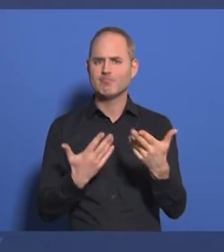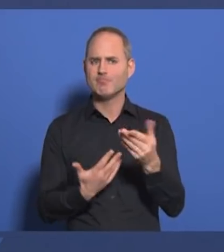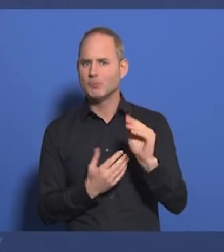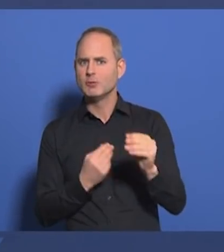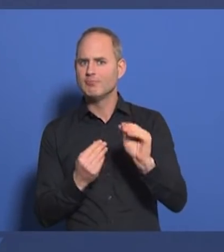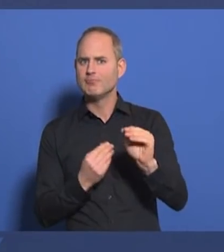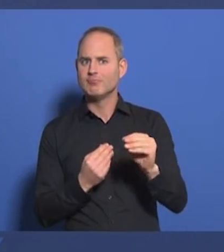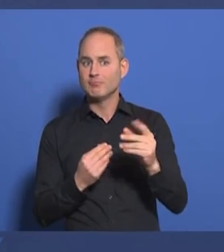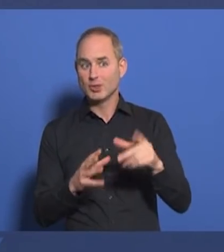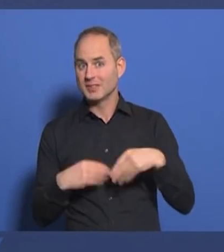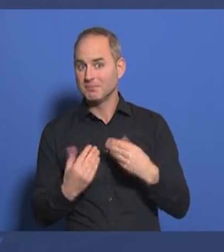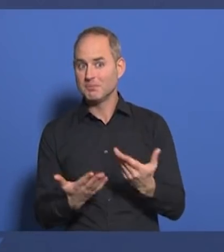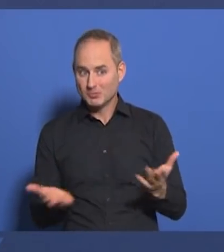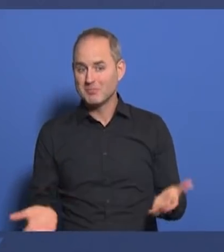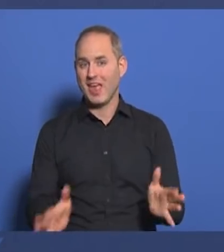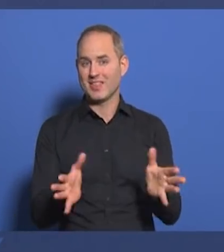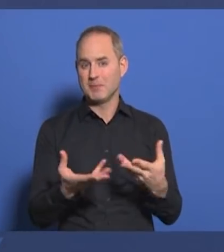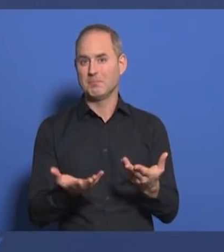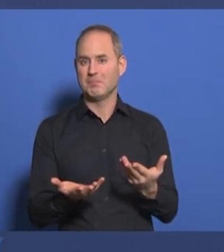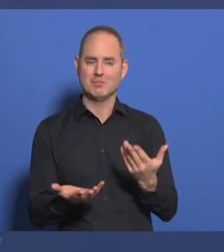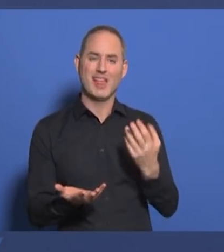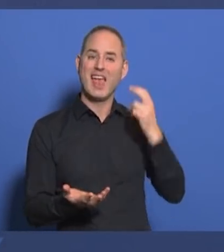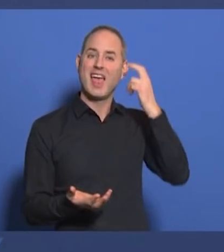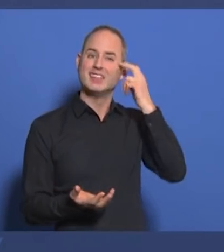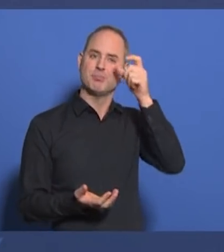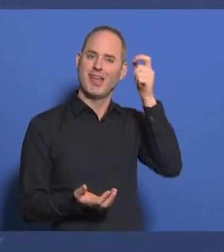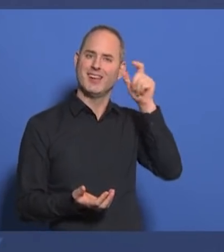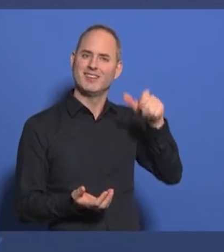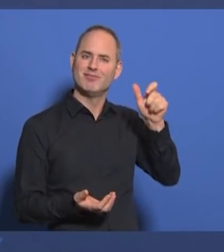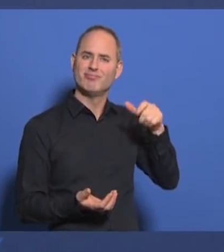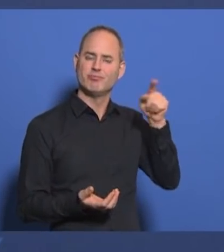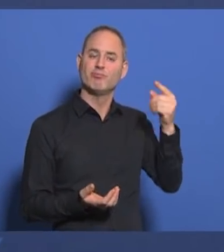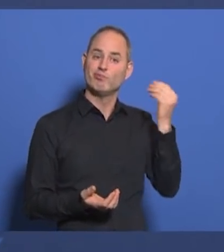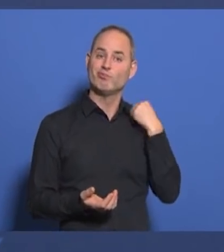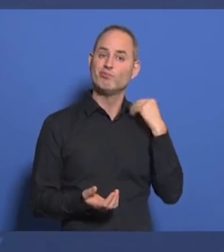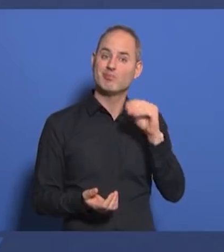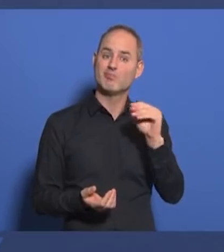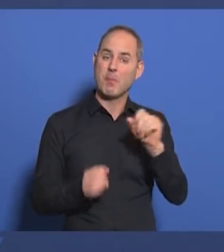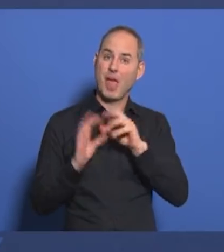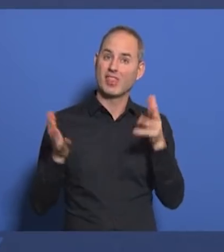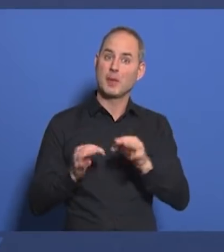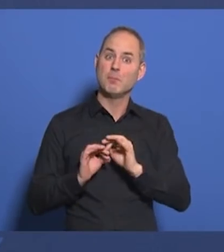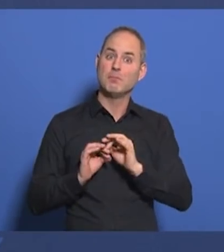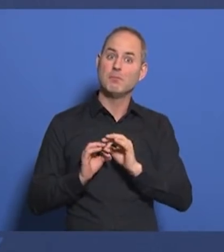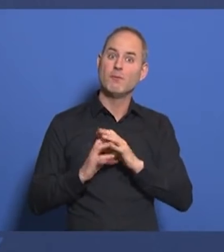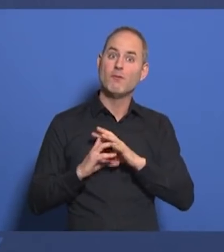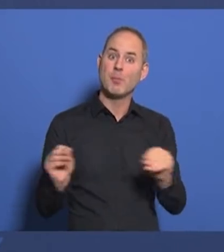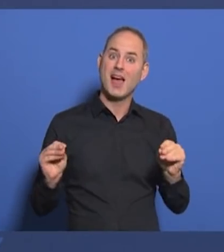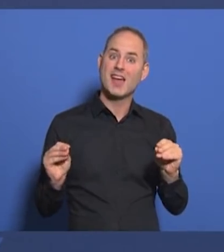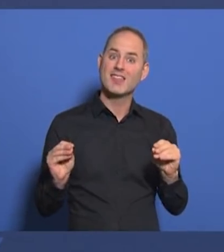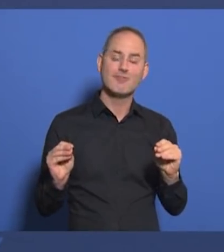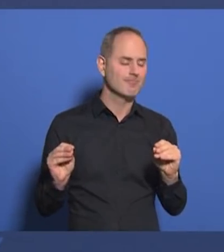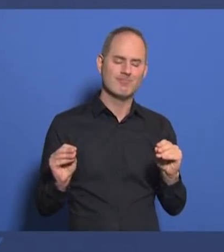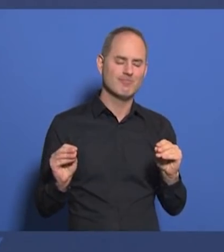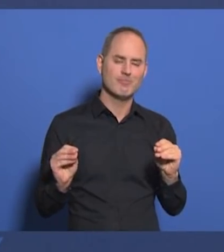Hinweise gegeben, dass damit zu rechnen ist, dass die Pandemie eben nicht vorbei ist. Das Impfen bleibt der richtige Weg